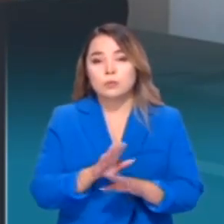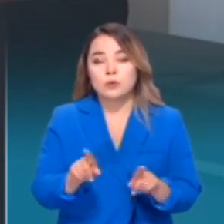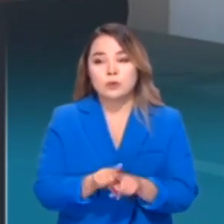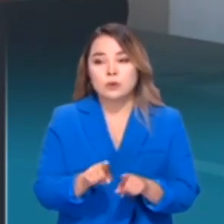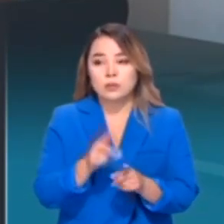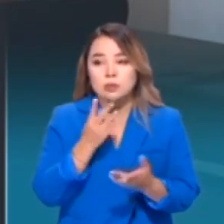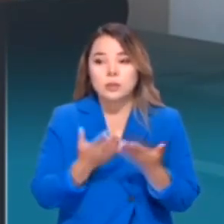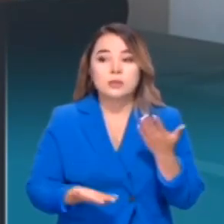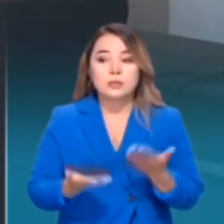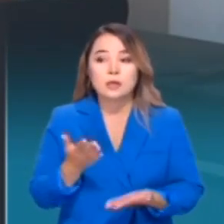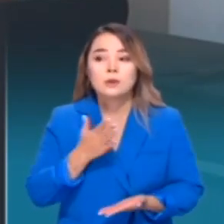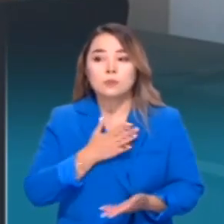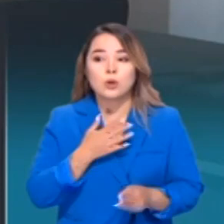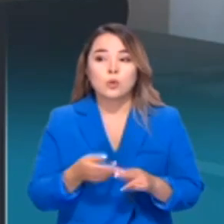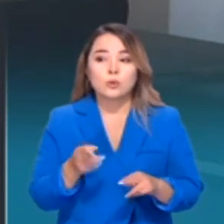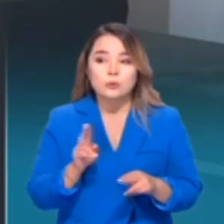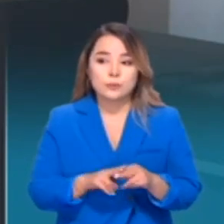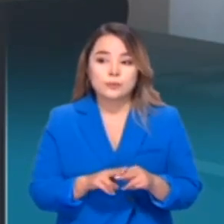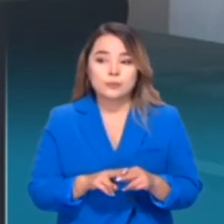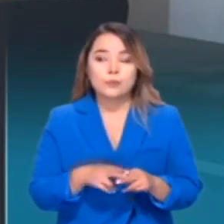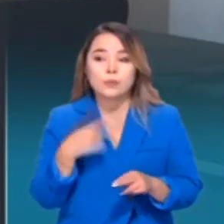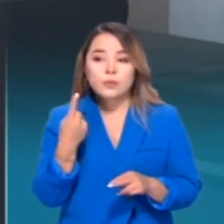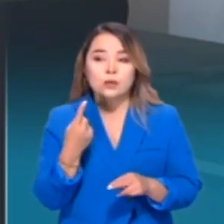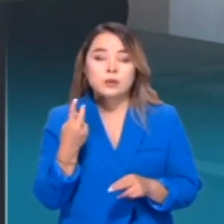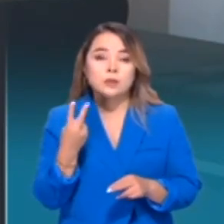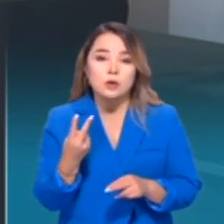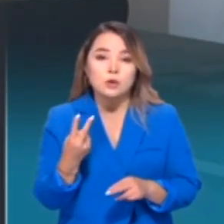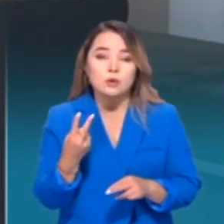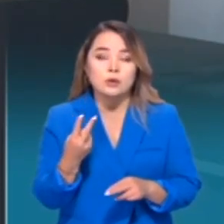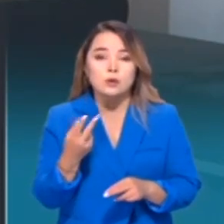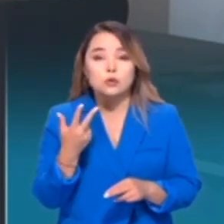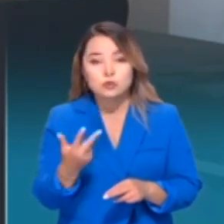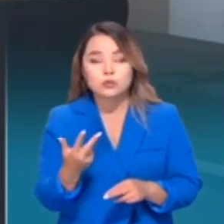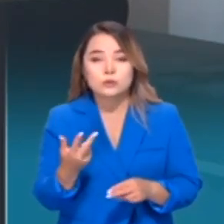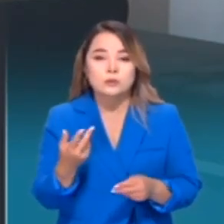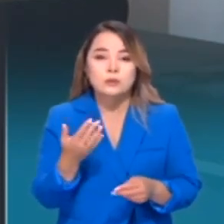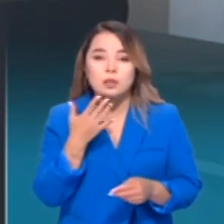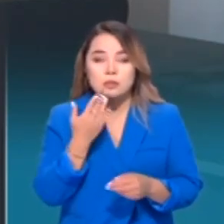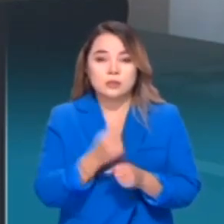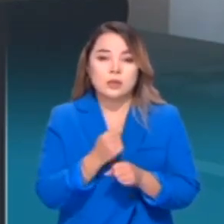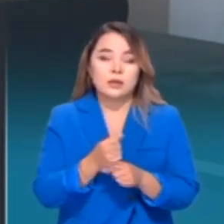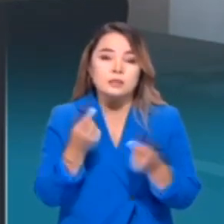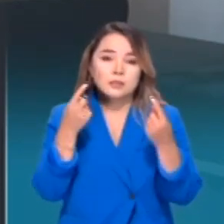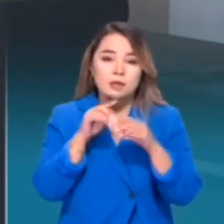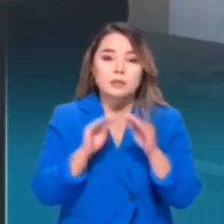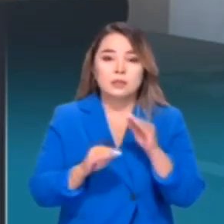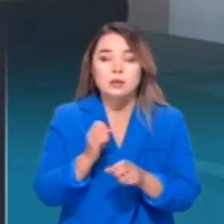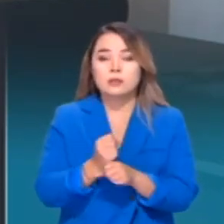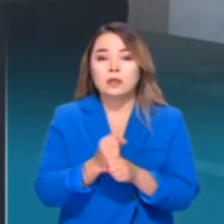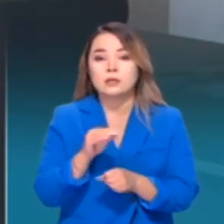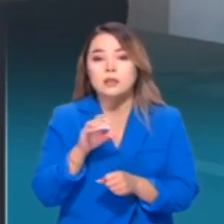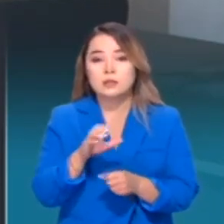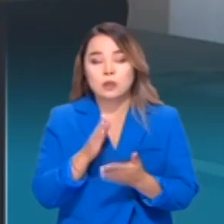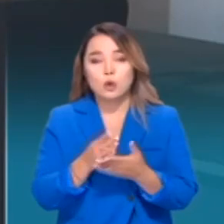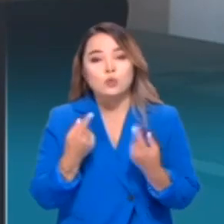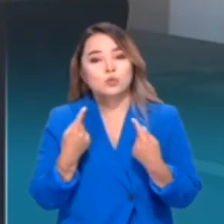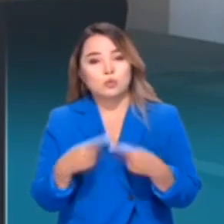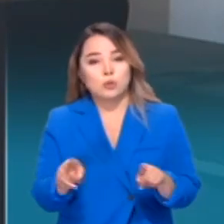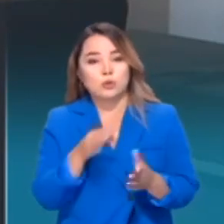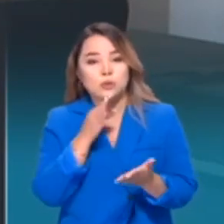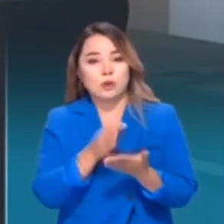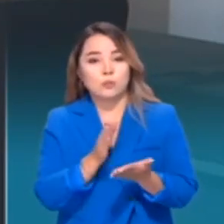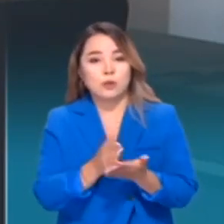мүмкін. Егер мен жаңағыдай бір 2-3 жасанды интеллект тест жасаған кезде олардың жауаптары басқаша